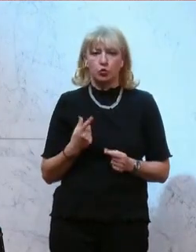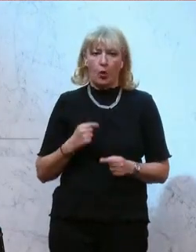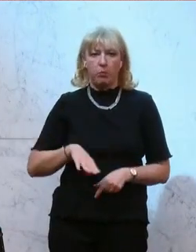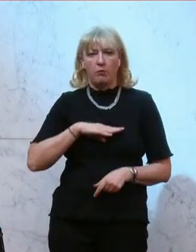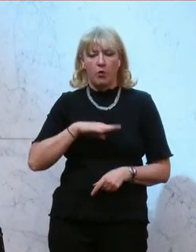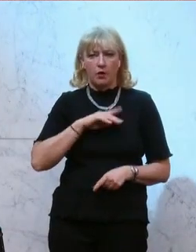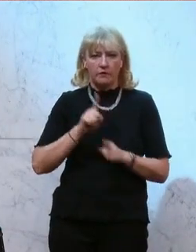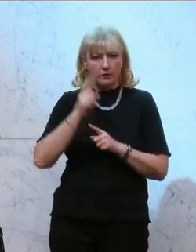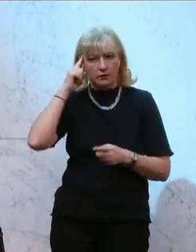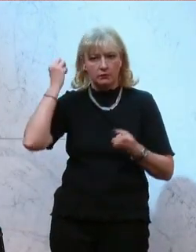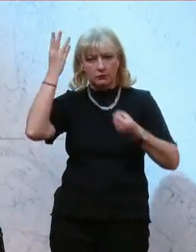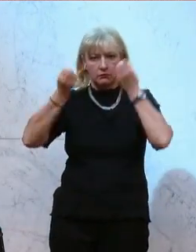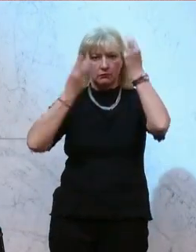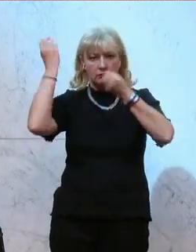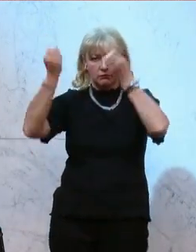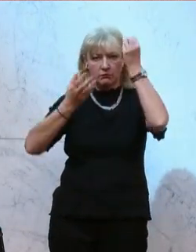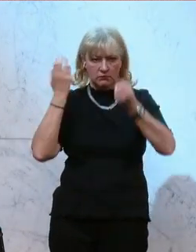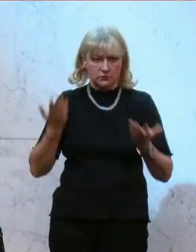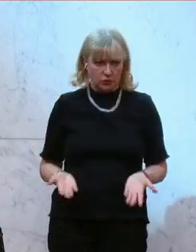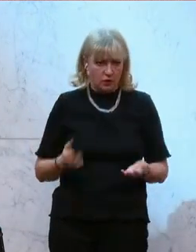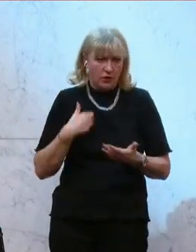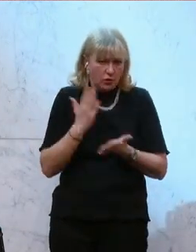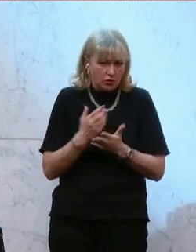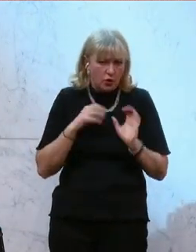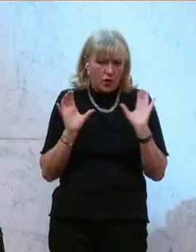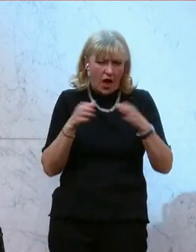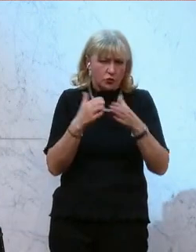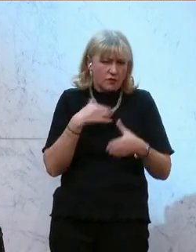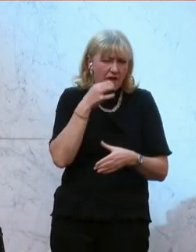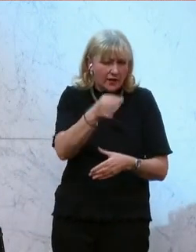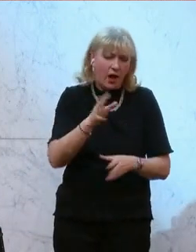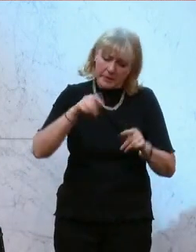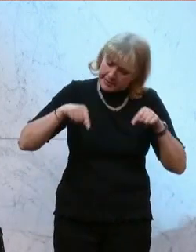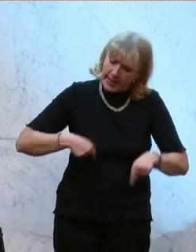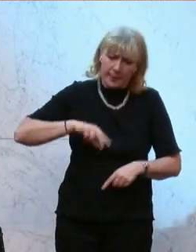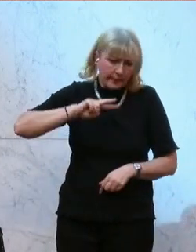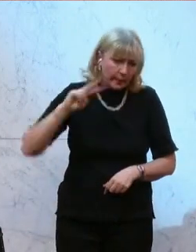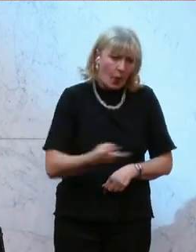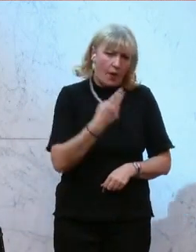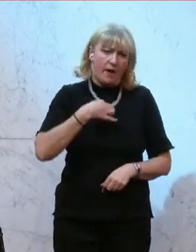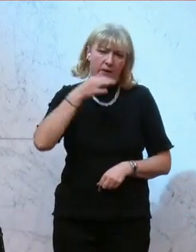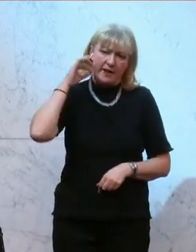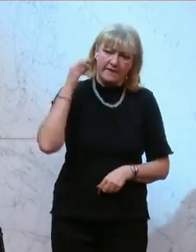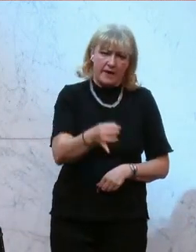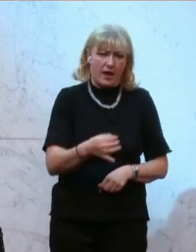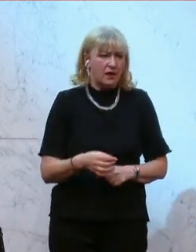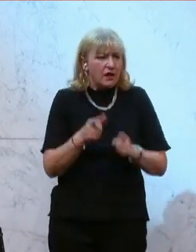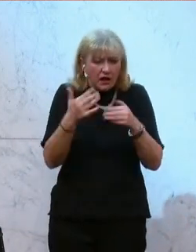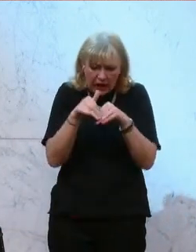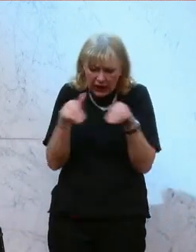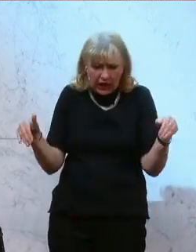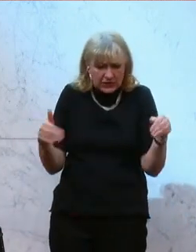geehrte Damen und Herren. Und ich habe Sie das auch schon im Ausschuss gefragt, aber ich frage Sie auch hier noch einmal, wo ziehen Sie die